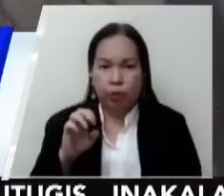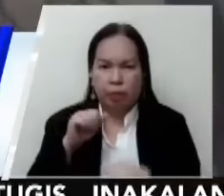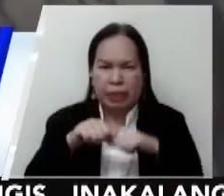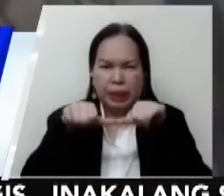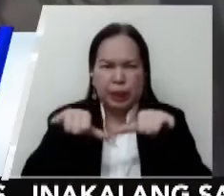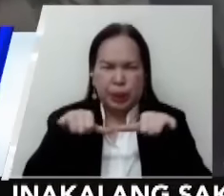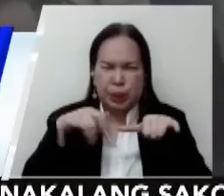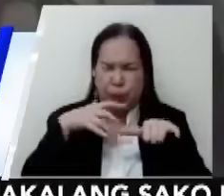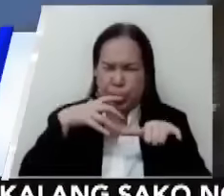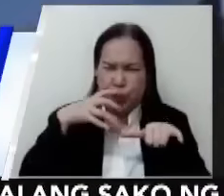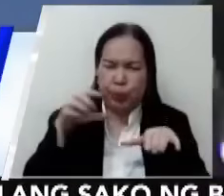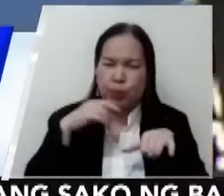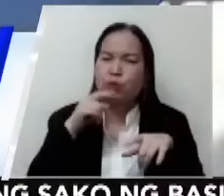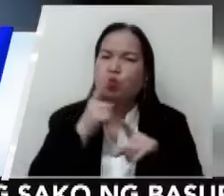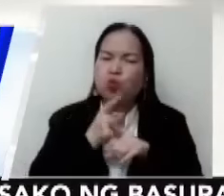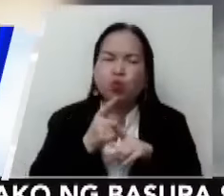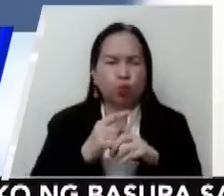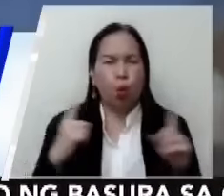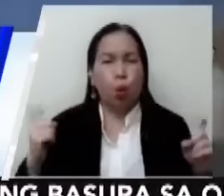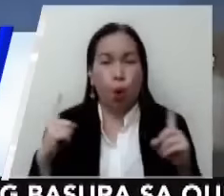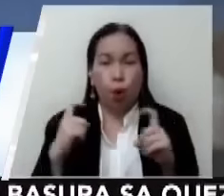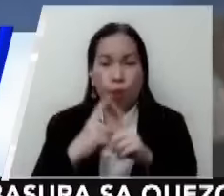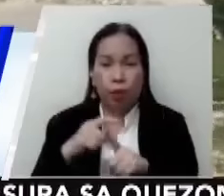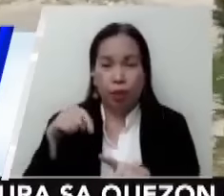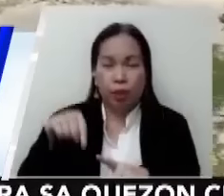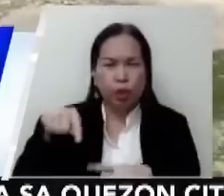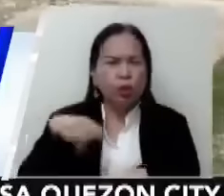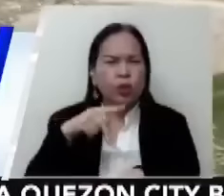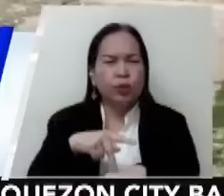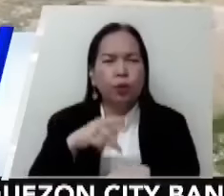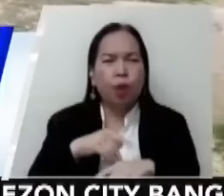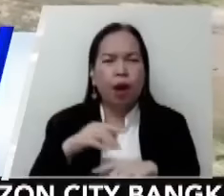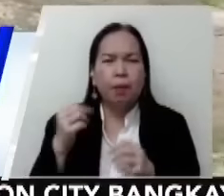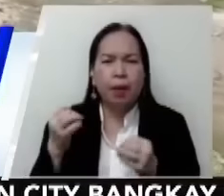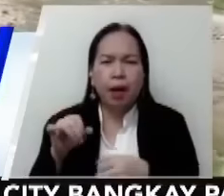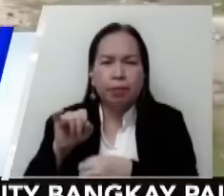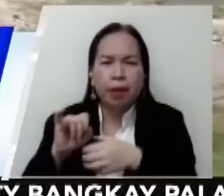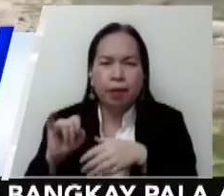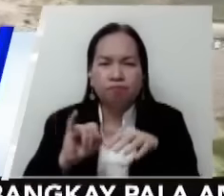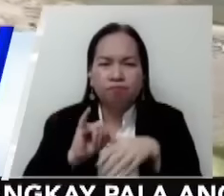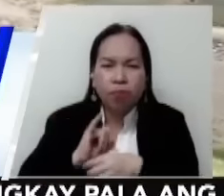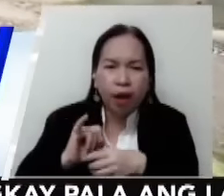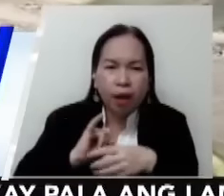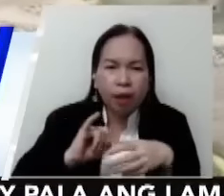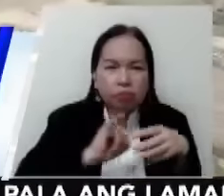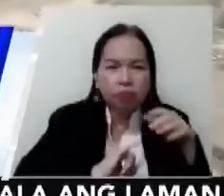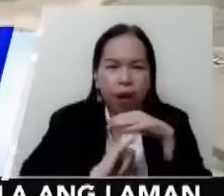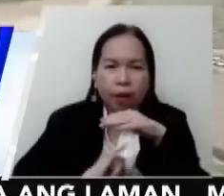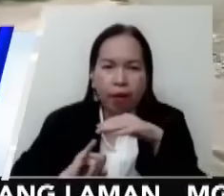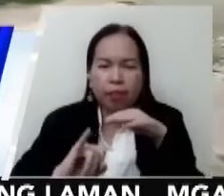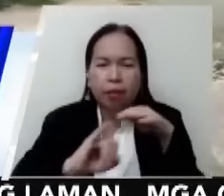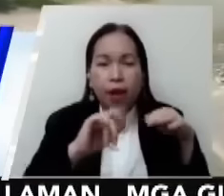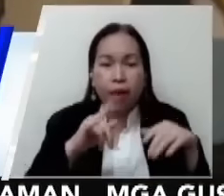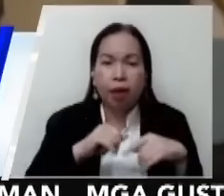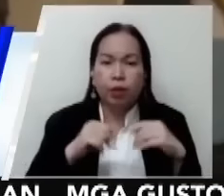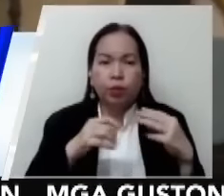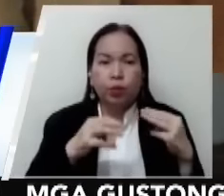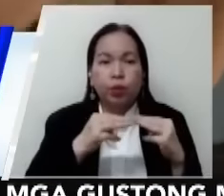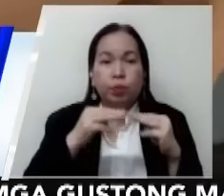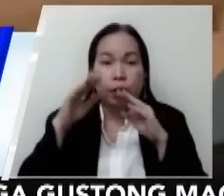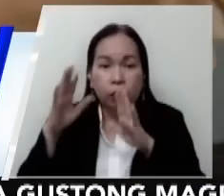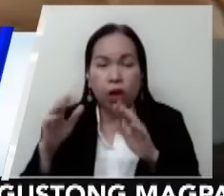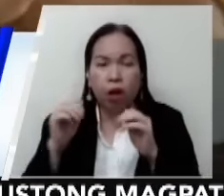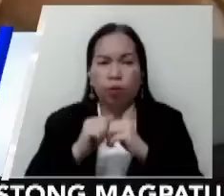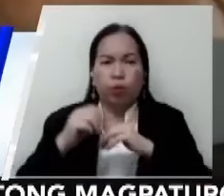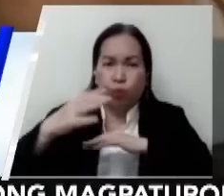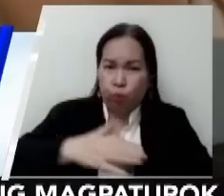sa Pilipinas dahil sa ating pulupulong isla na ang iba'y may mga bundok at napapaligiran pa ng mga dagat. Yung